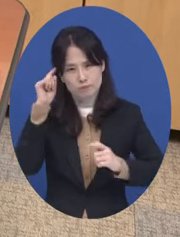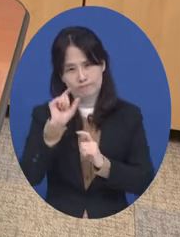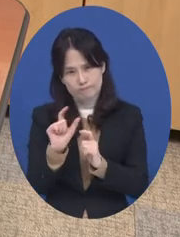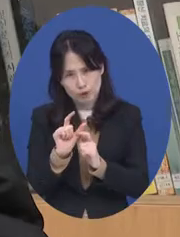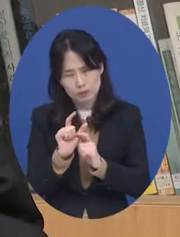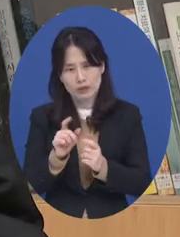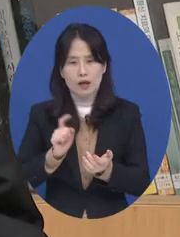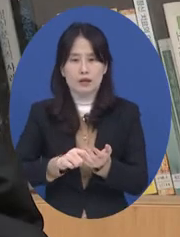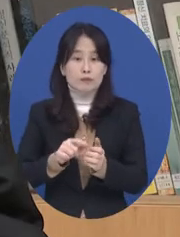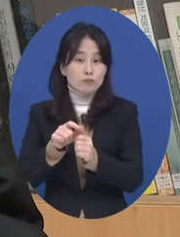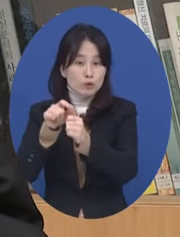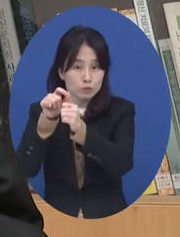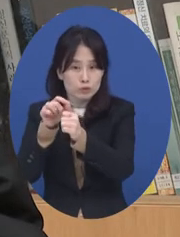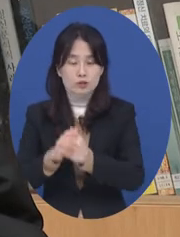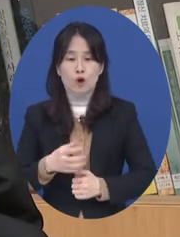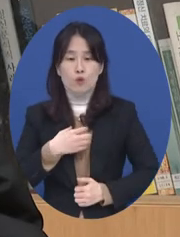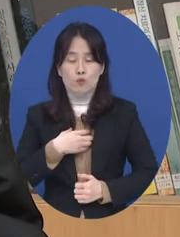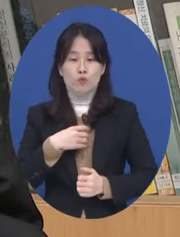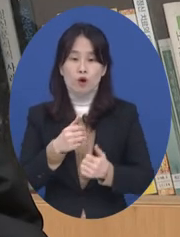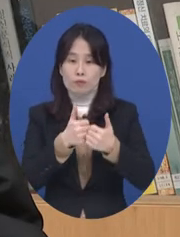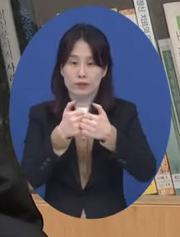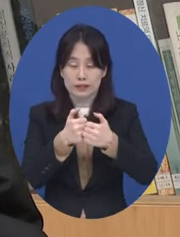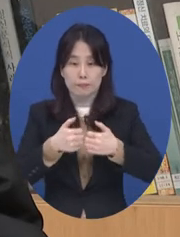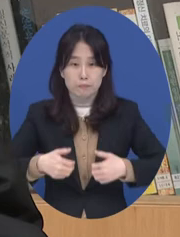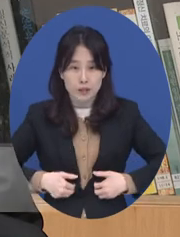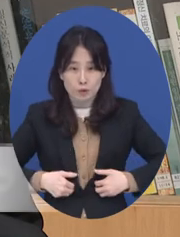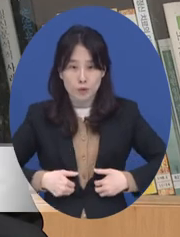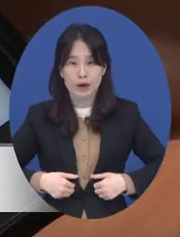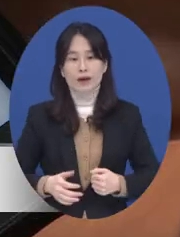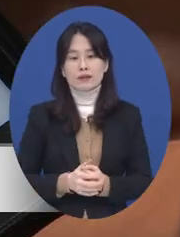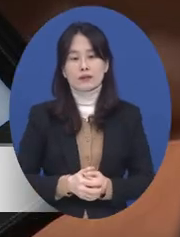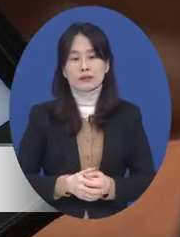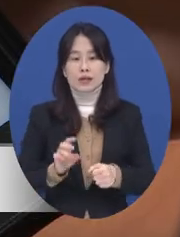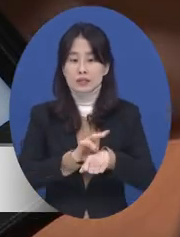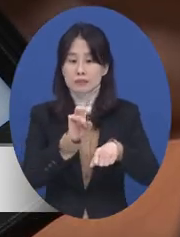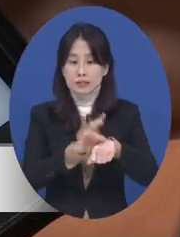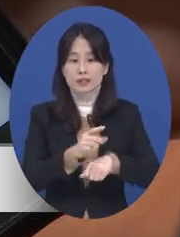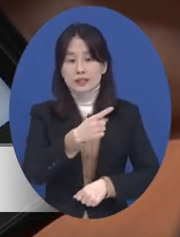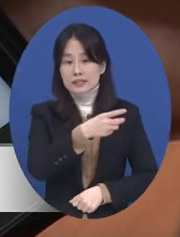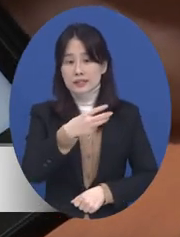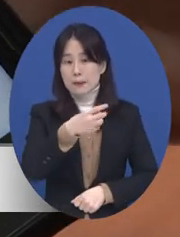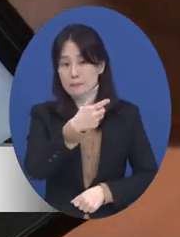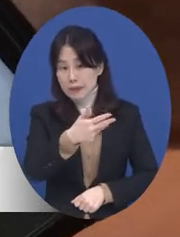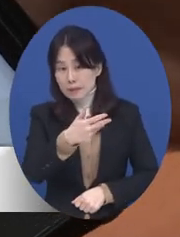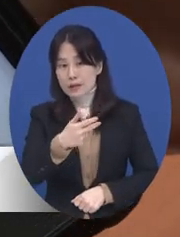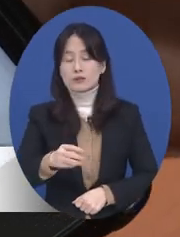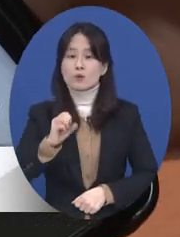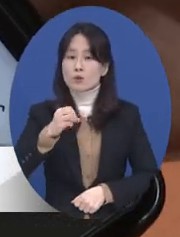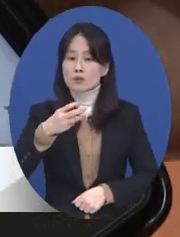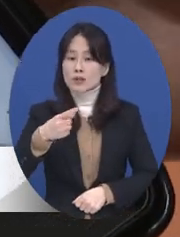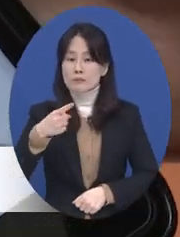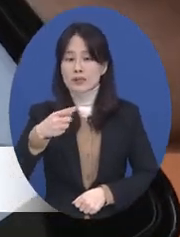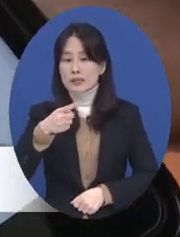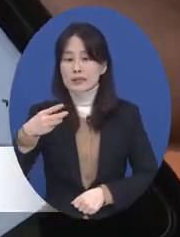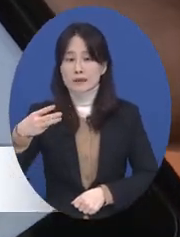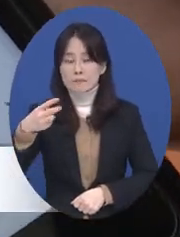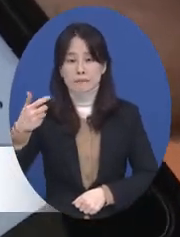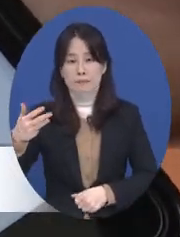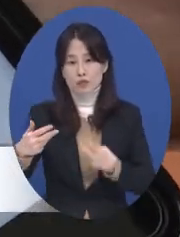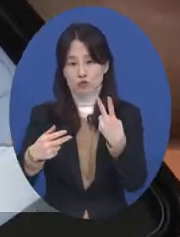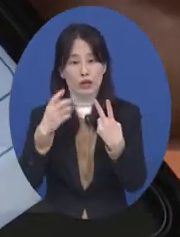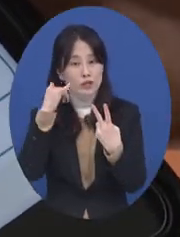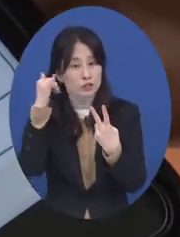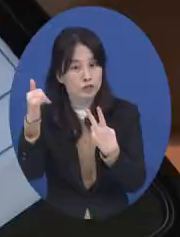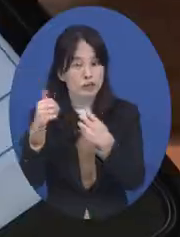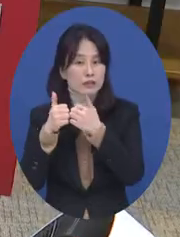긴급구조 등 위기 관련 상담이 필요하면 24시간 국번없이 1388 이나 031 일상 8 팔을 통해